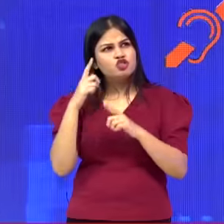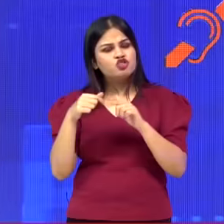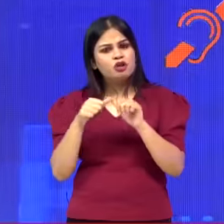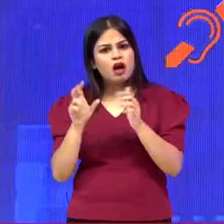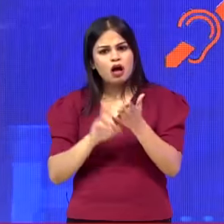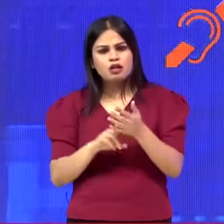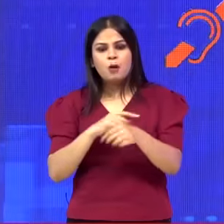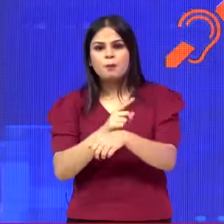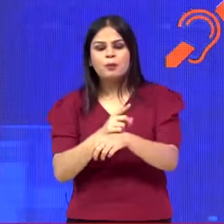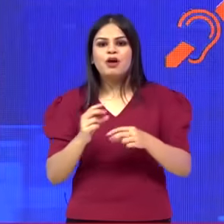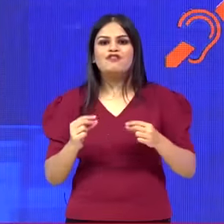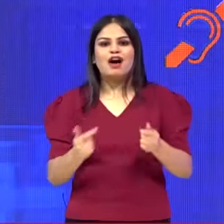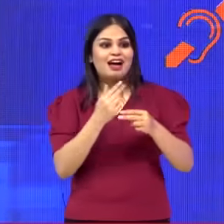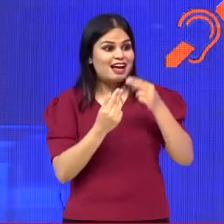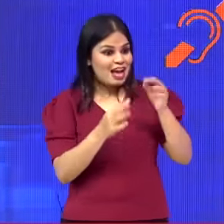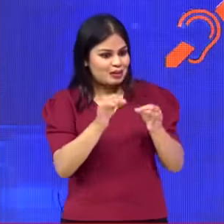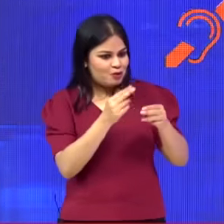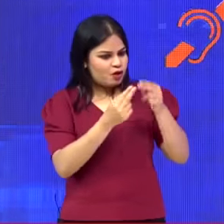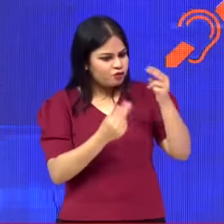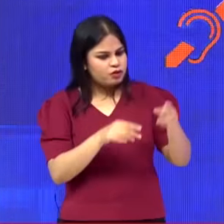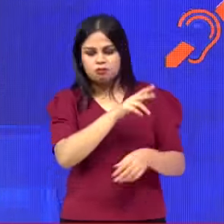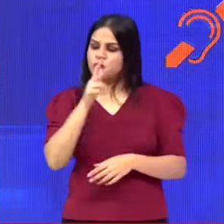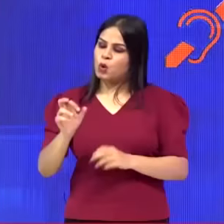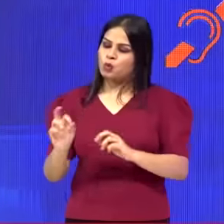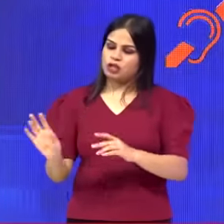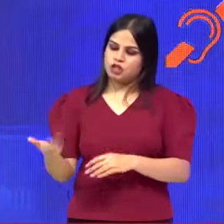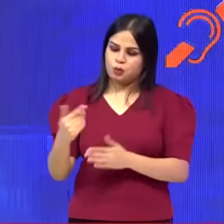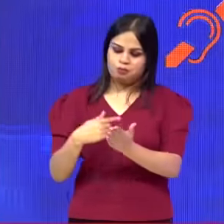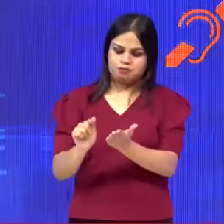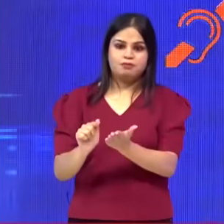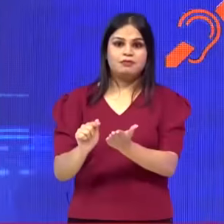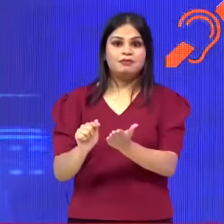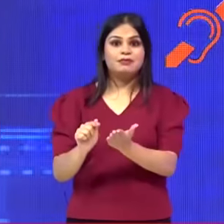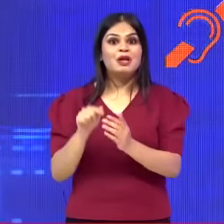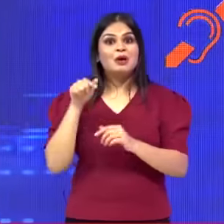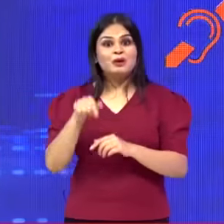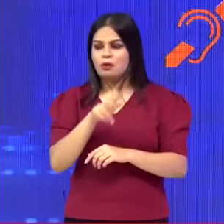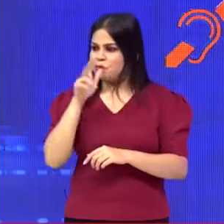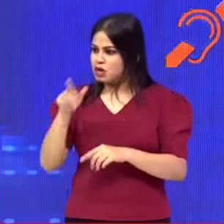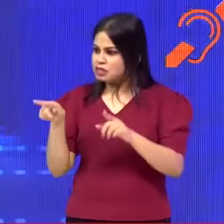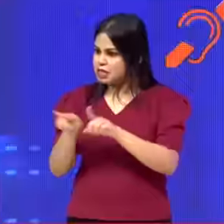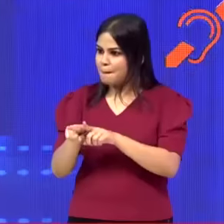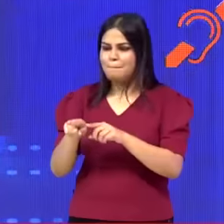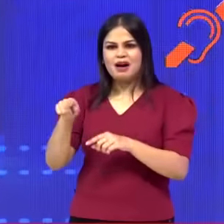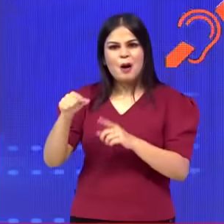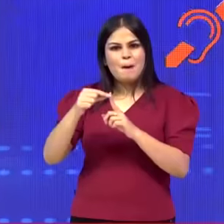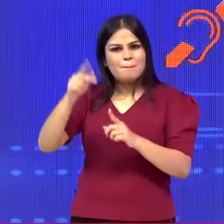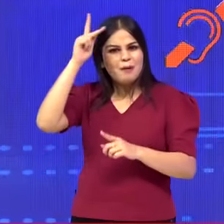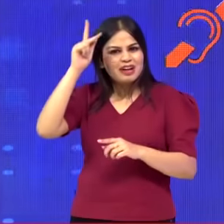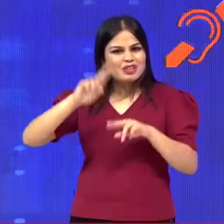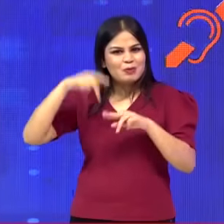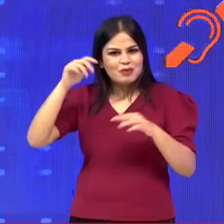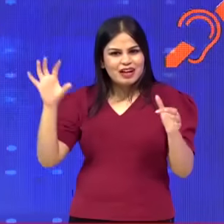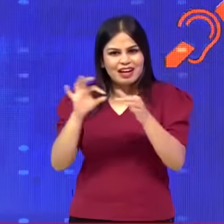सेकंड, एंड दे जस्ट गिव द गो अहेड। बजरंगी भाईजान को लोगों ने पसंद किया और बहुत ही ज़्यादा पसंद किया,